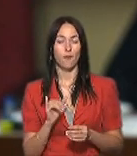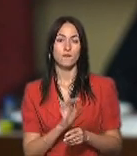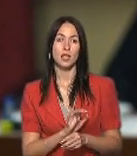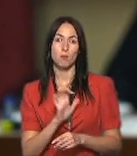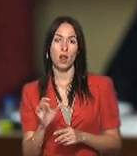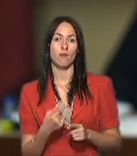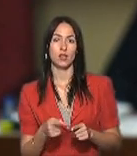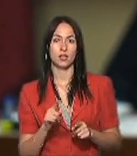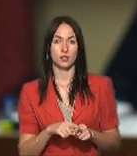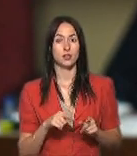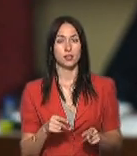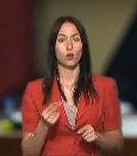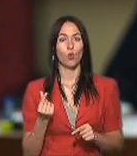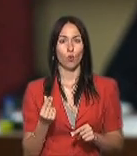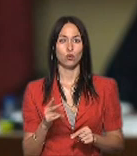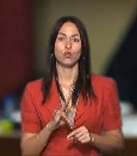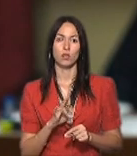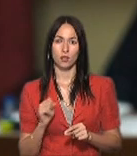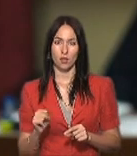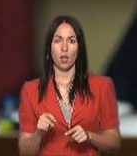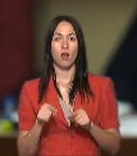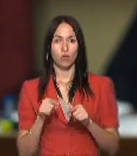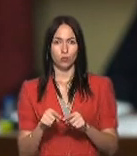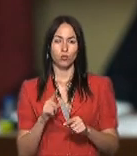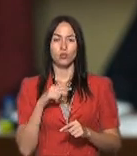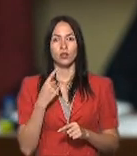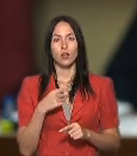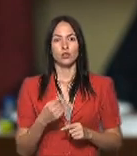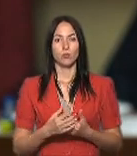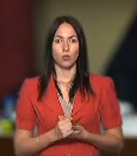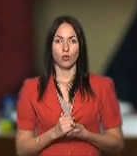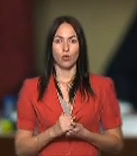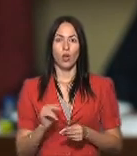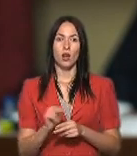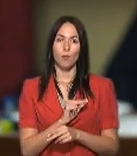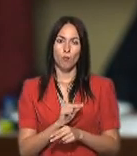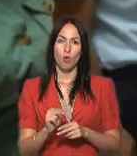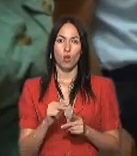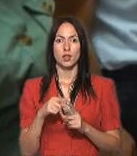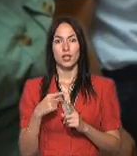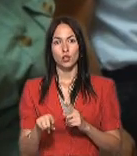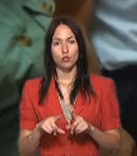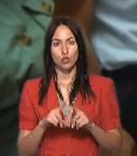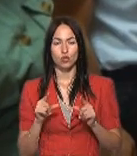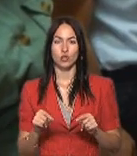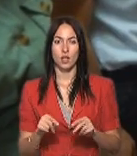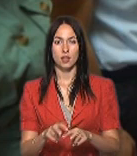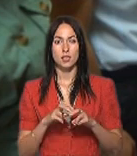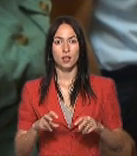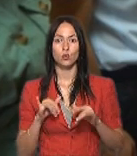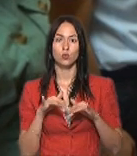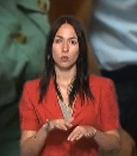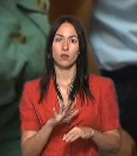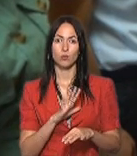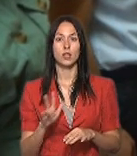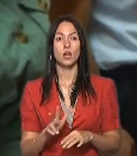відправити ці кошти на ту ж, скажімо, ремонт інших шкіл. Засідання у справі тривало